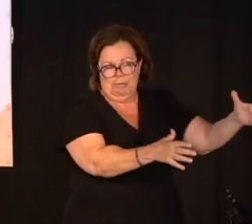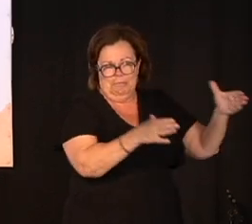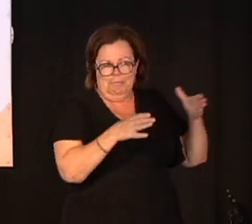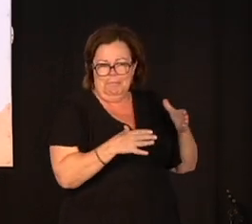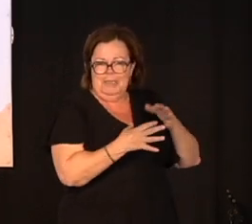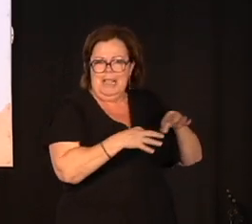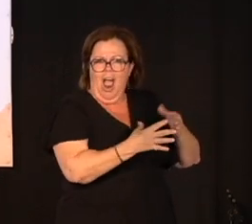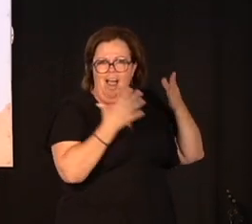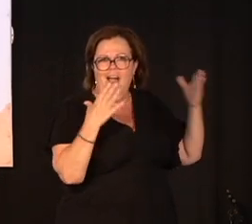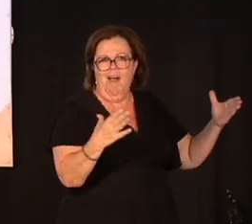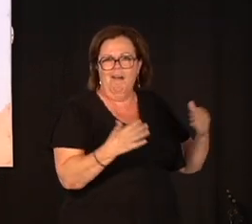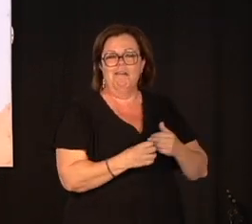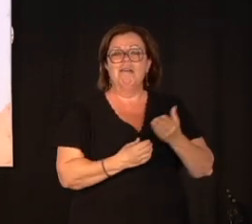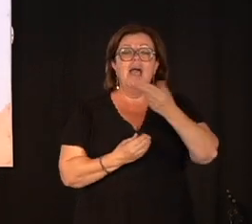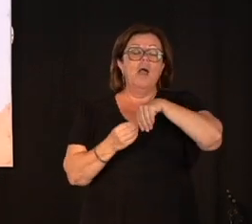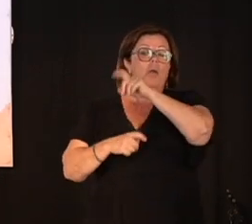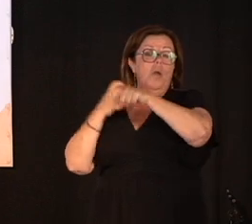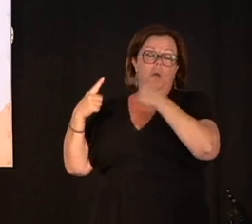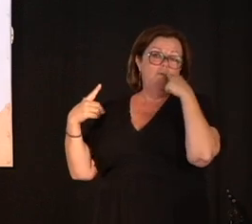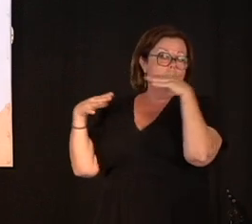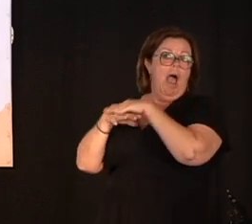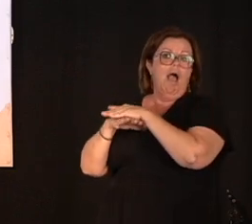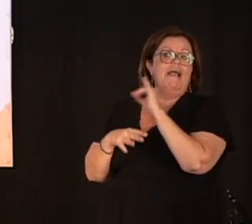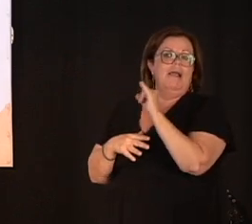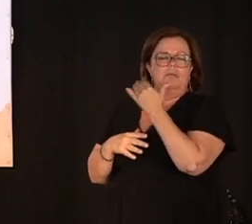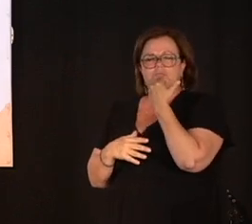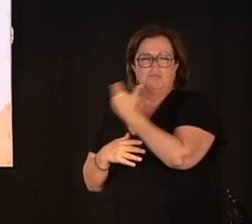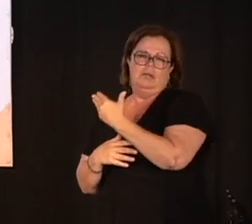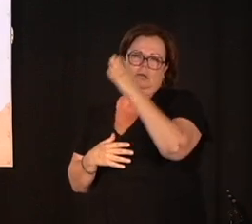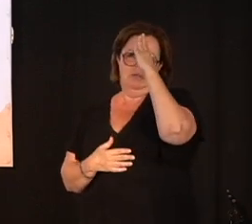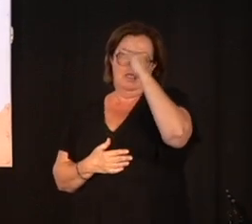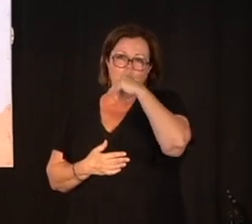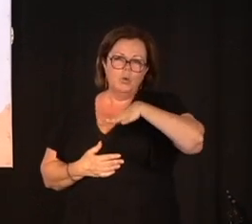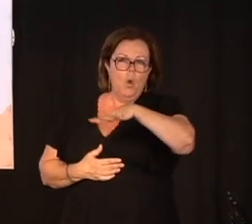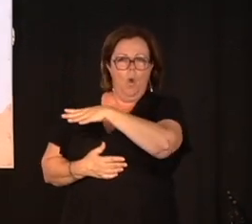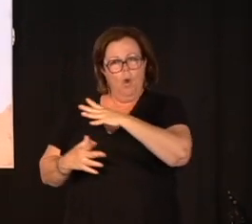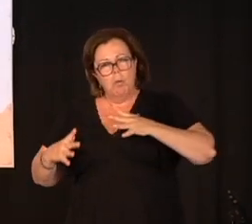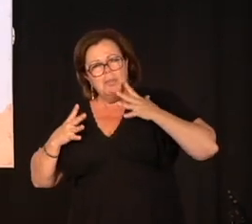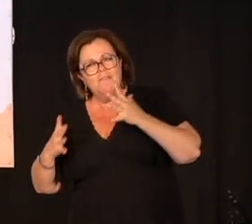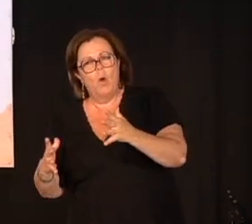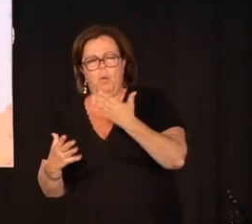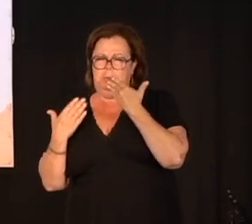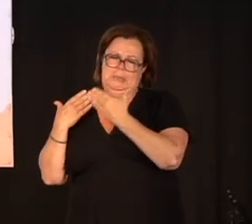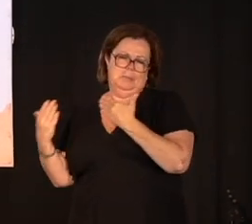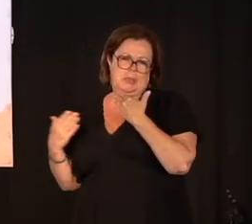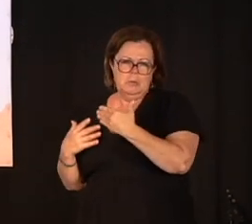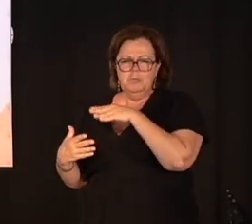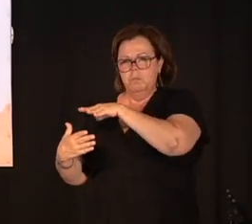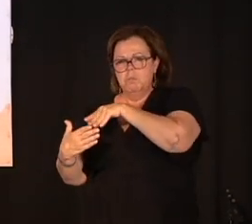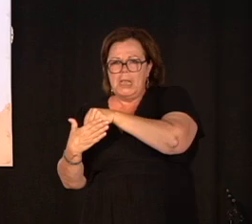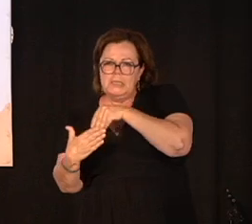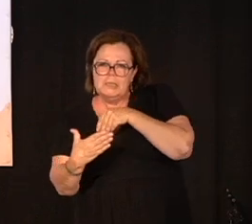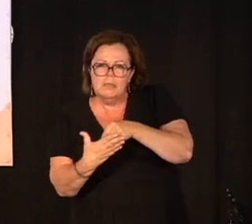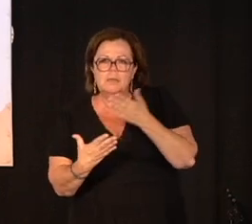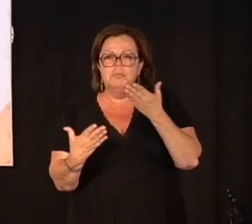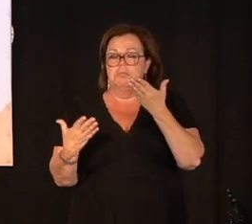tous les gens qu'on voit très peu, les étudiantes et les étudiants, qui ont beaucoup travaillé comme bénévoles, comme participants, et